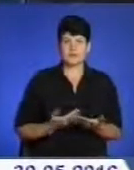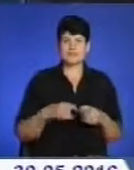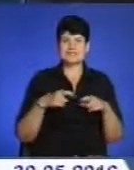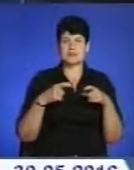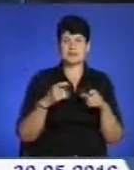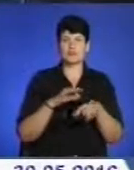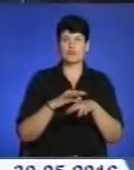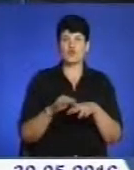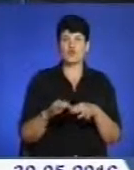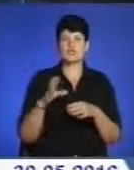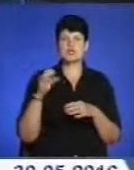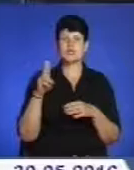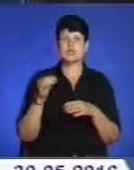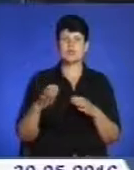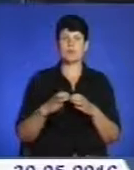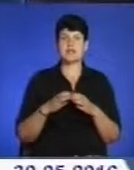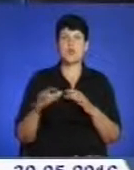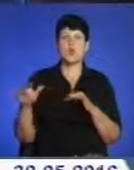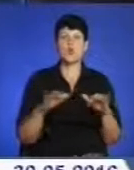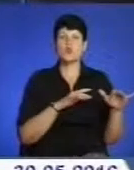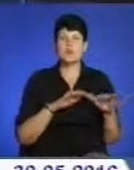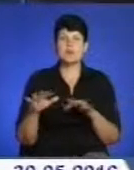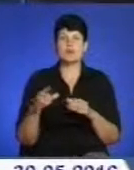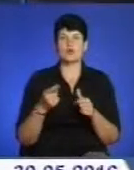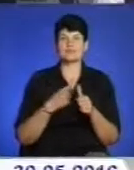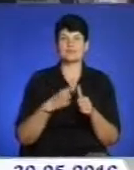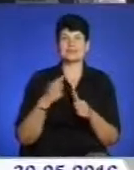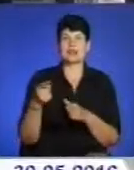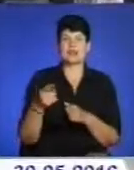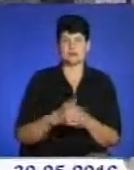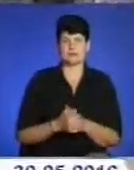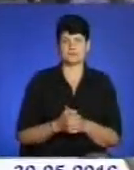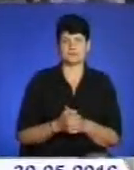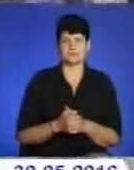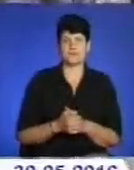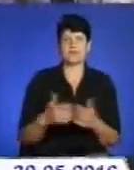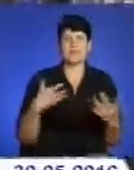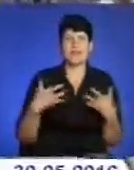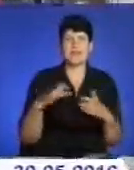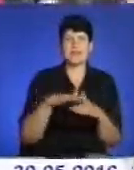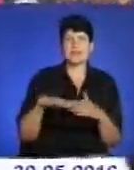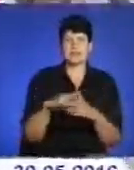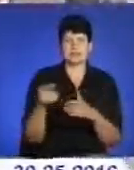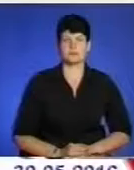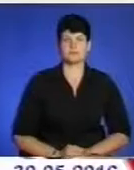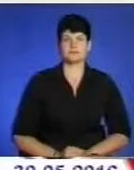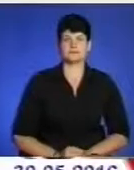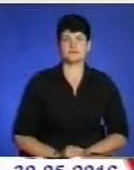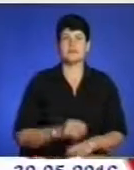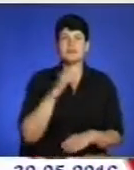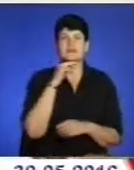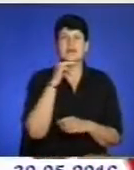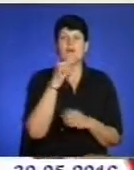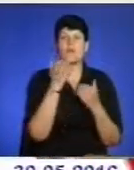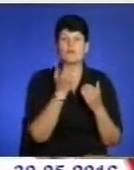рамках соціальної кампанії «Рухаємо Тернопіль». Більше дивимось далі. На театральний майдан Тернополя на масовий забіг прийшли ті,